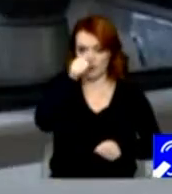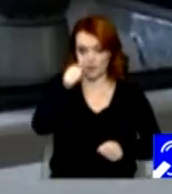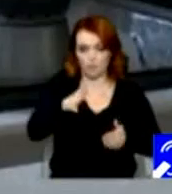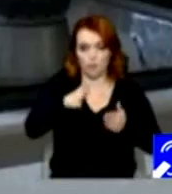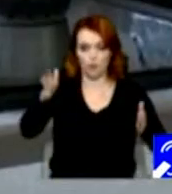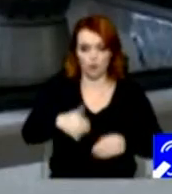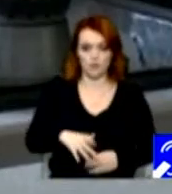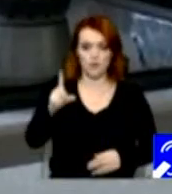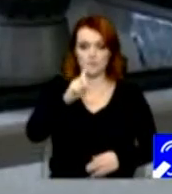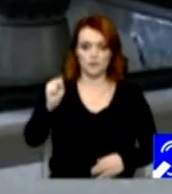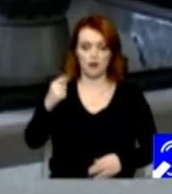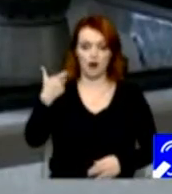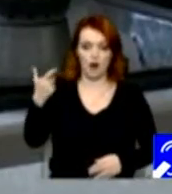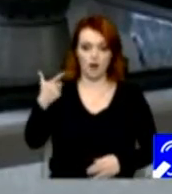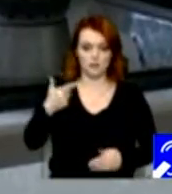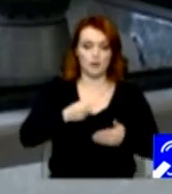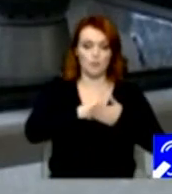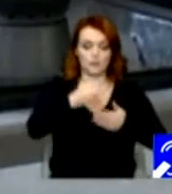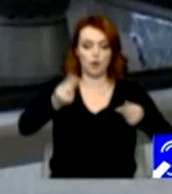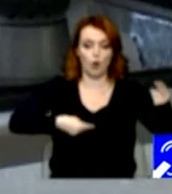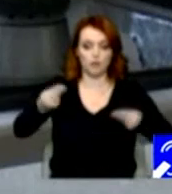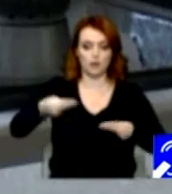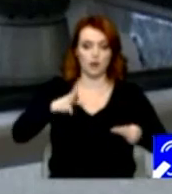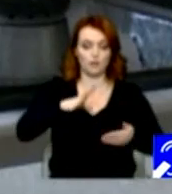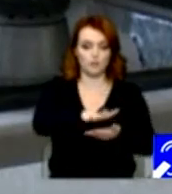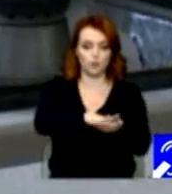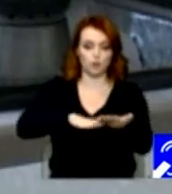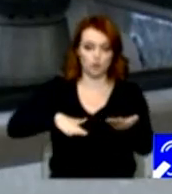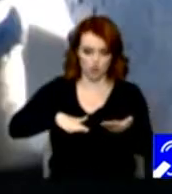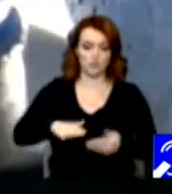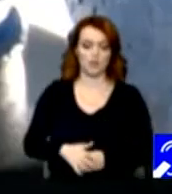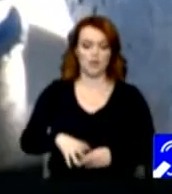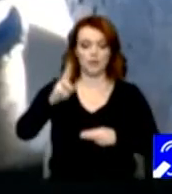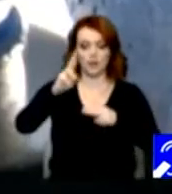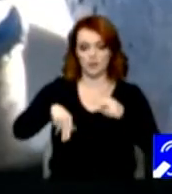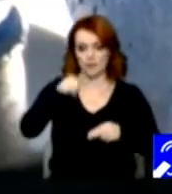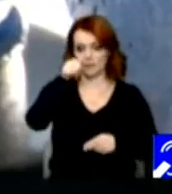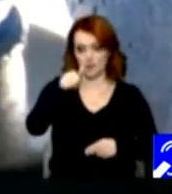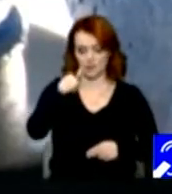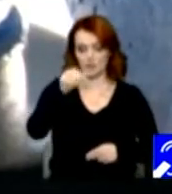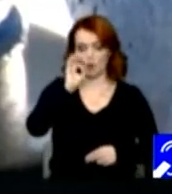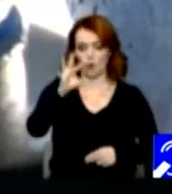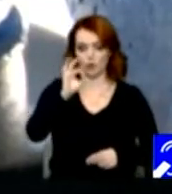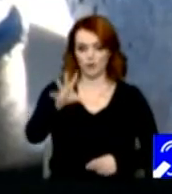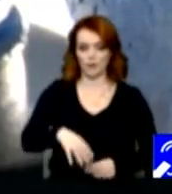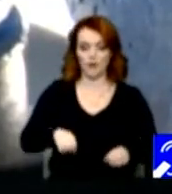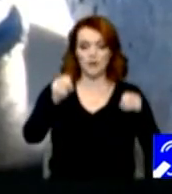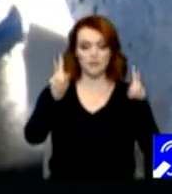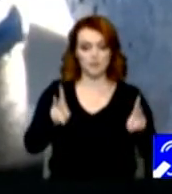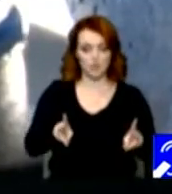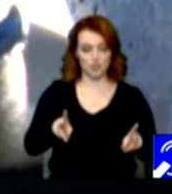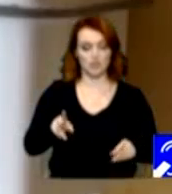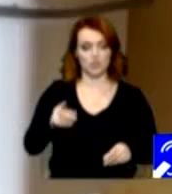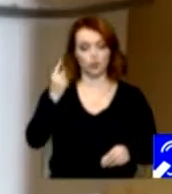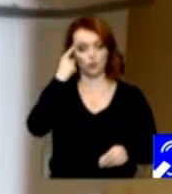mult pentru gazele naturale în baza contractului prelungit cu Gazprom la sfârșitul lunii trecute experții estimează că